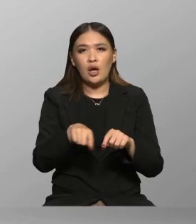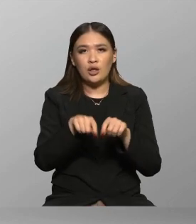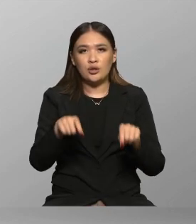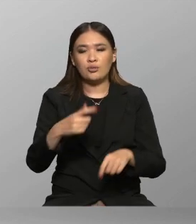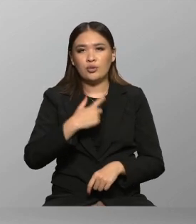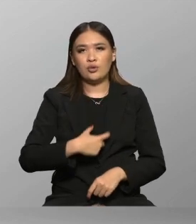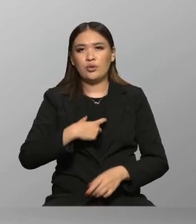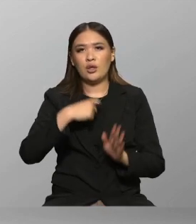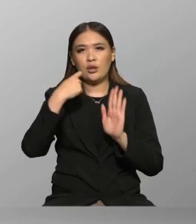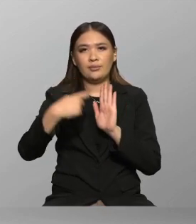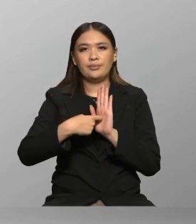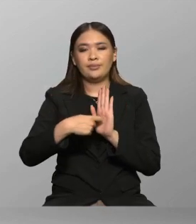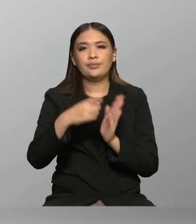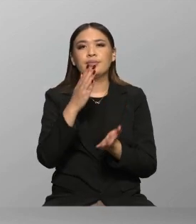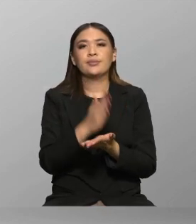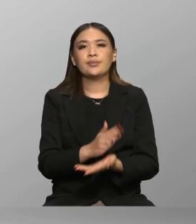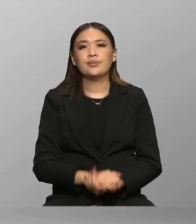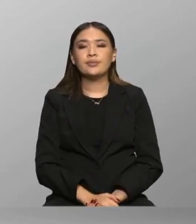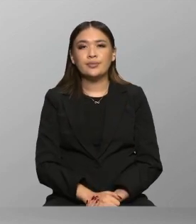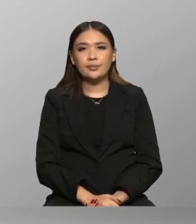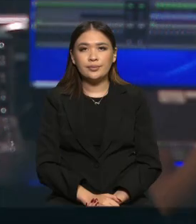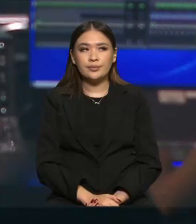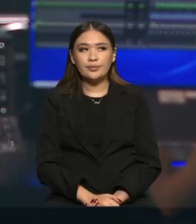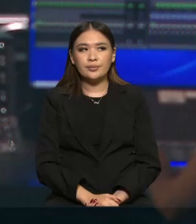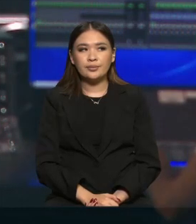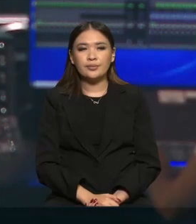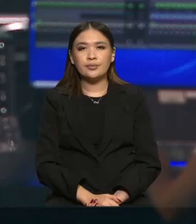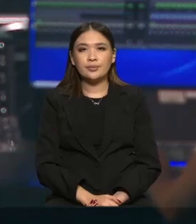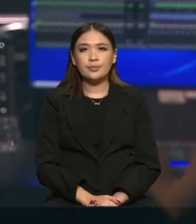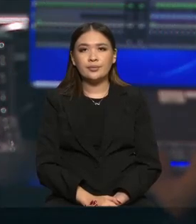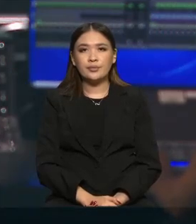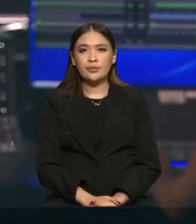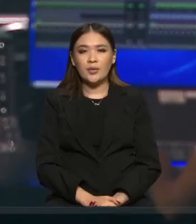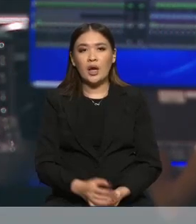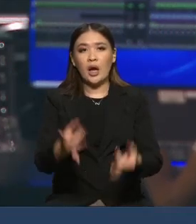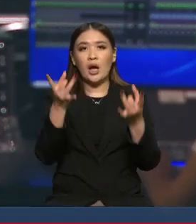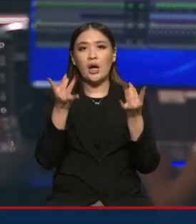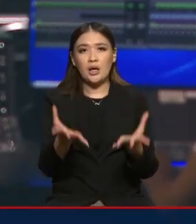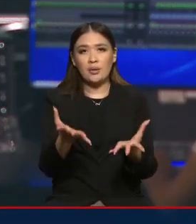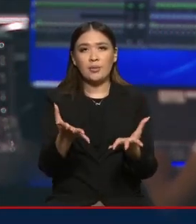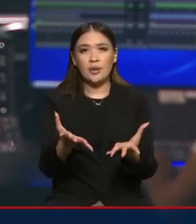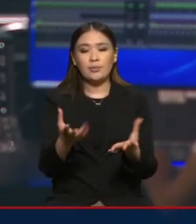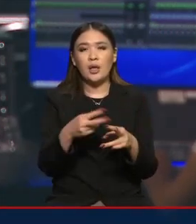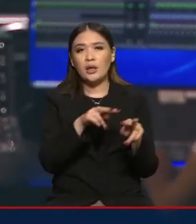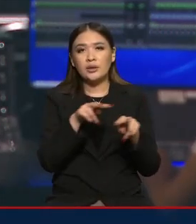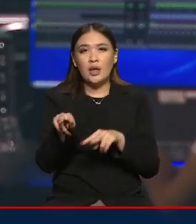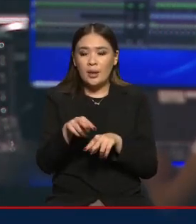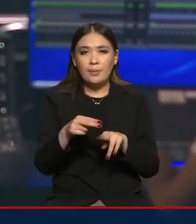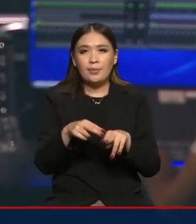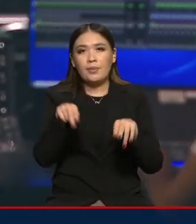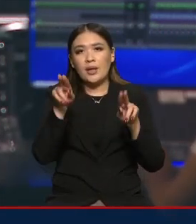жұмыспен қамтып отырғандар. Қарапайым дәнекерлеушіден